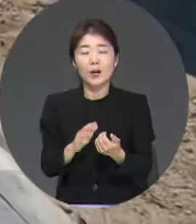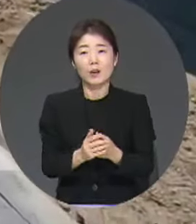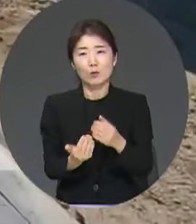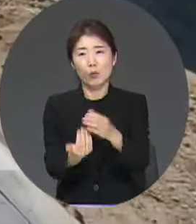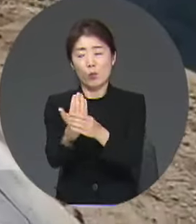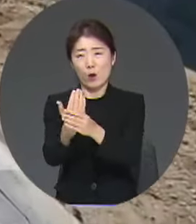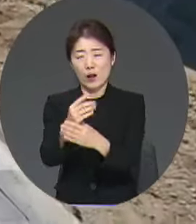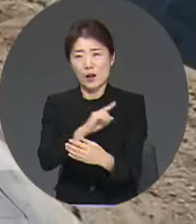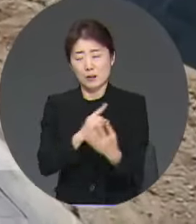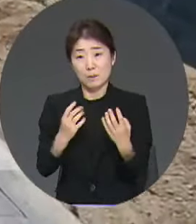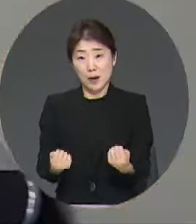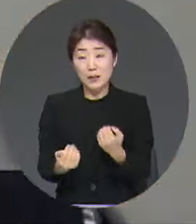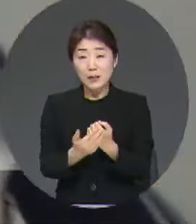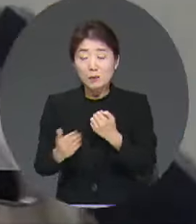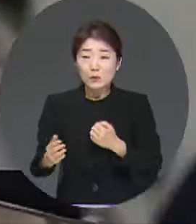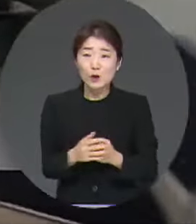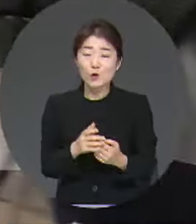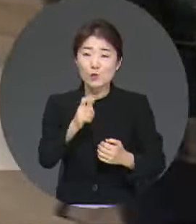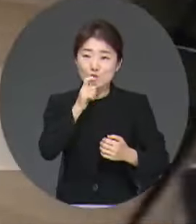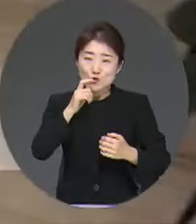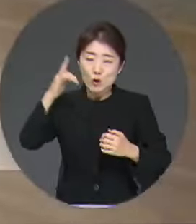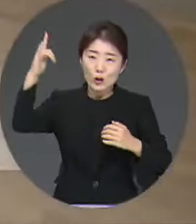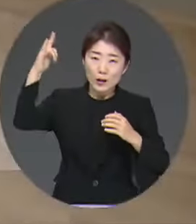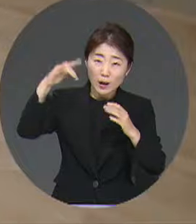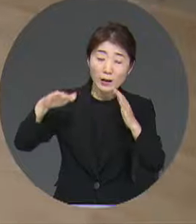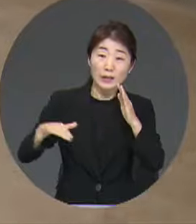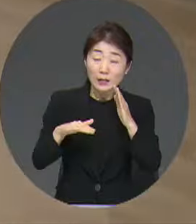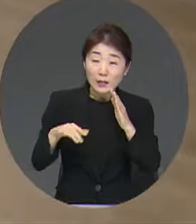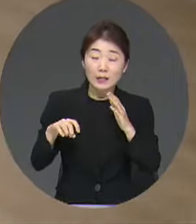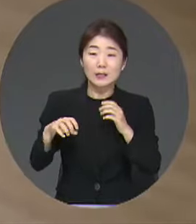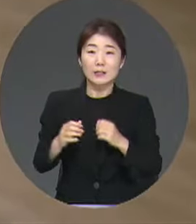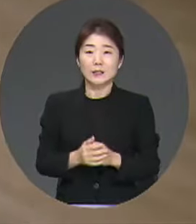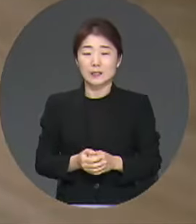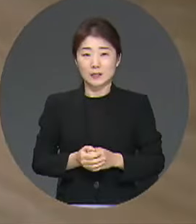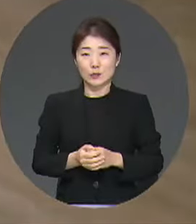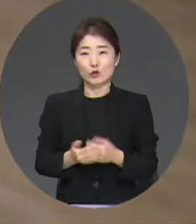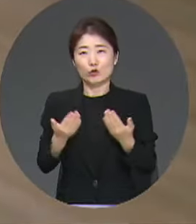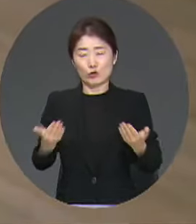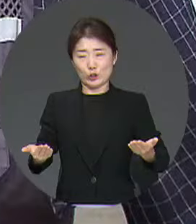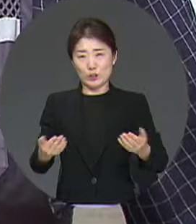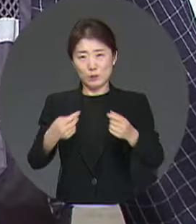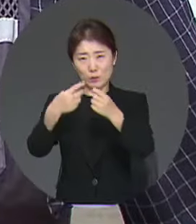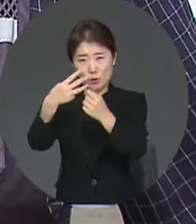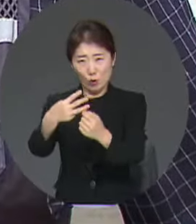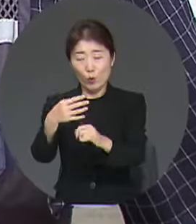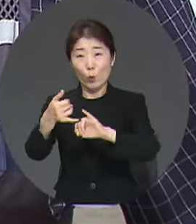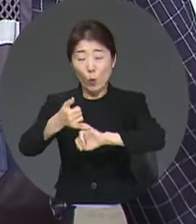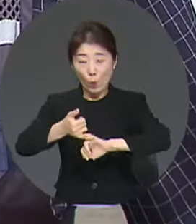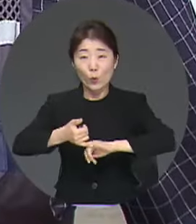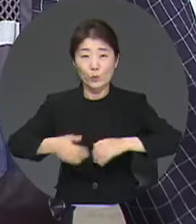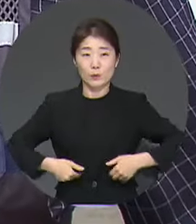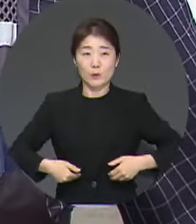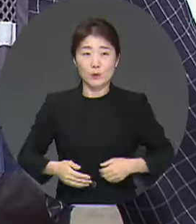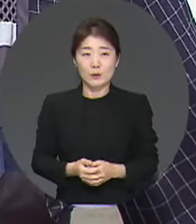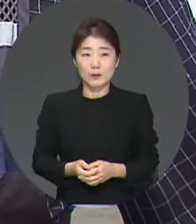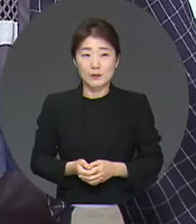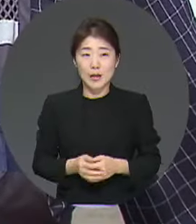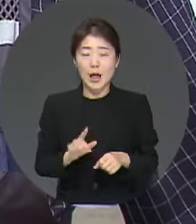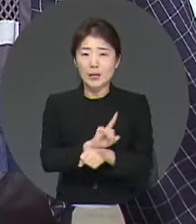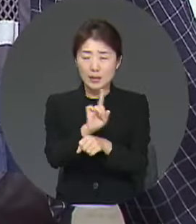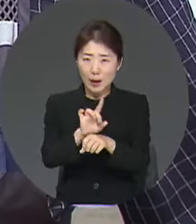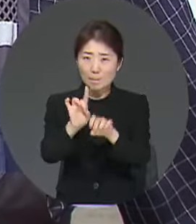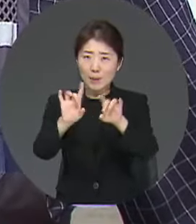만큼 물, 그늘, 휴식이라는 3대 안전수칙을 반드시 지켜야 합니다. 주기적으로 수분을 섭취하고 1시간